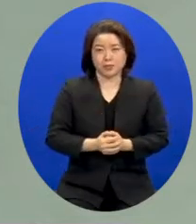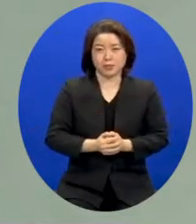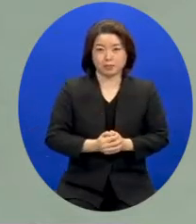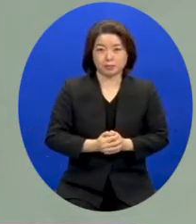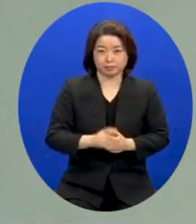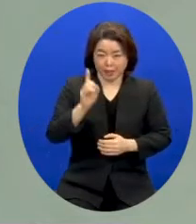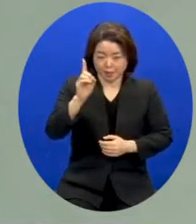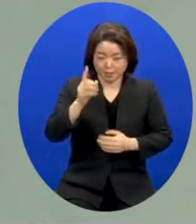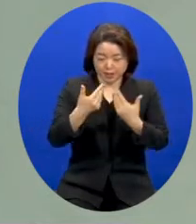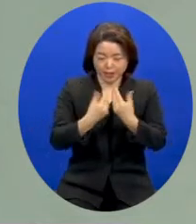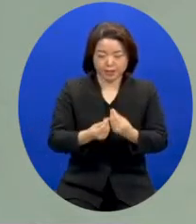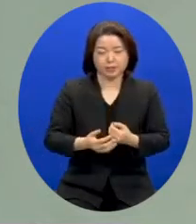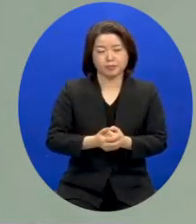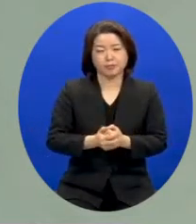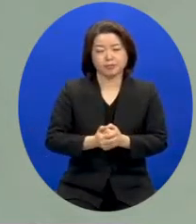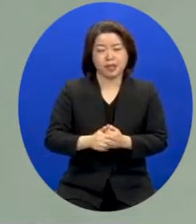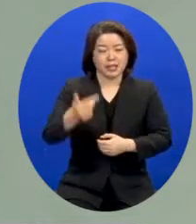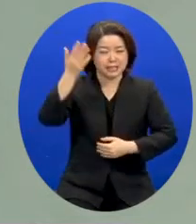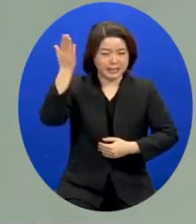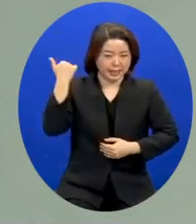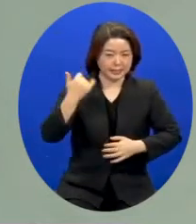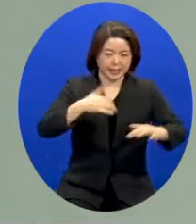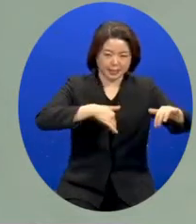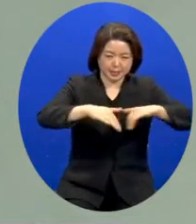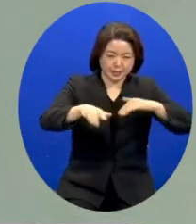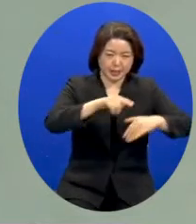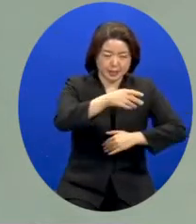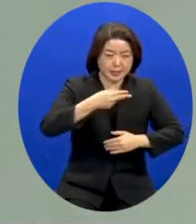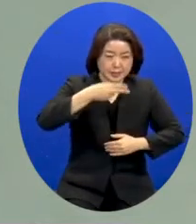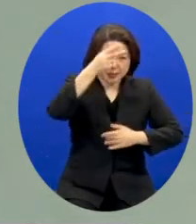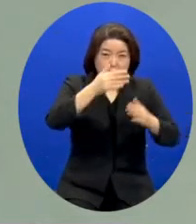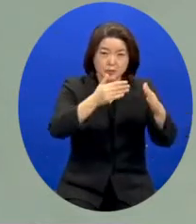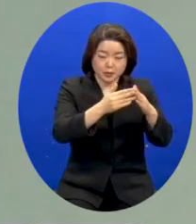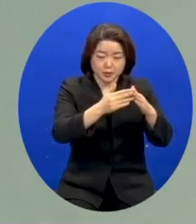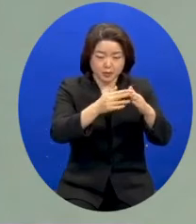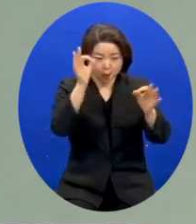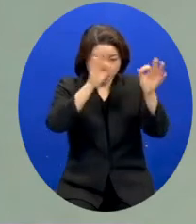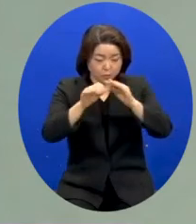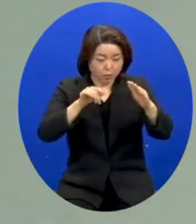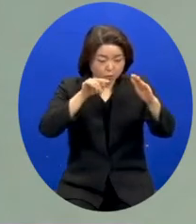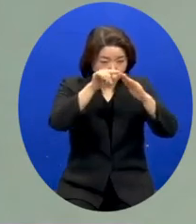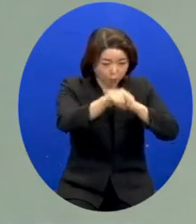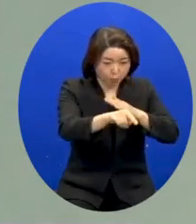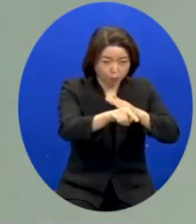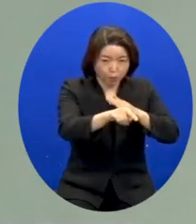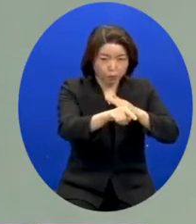번은 그렇게 옛날에 다니던 그 술집을 찾아갔는데